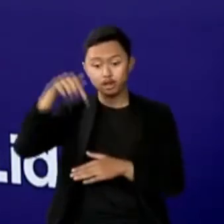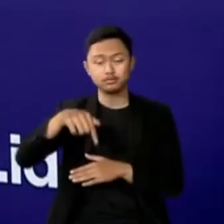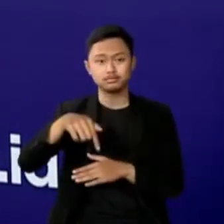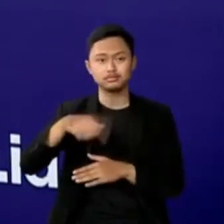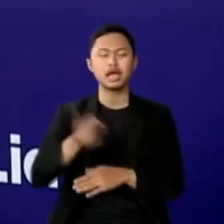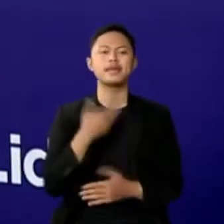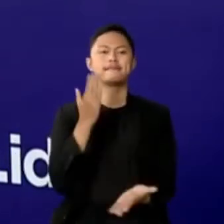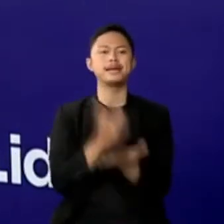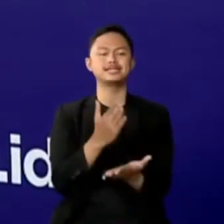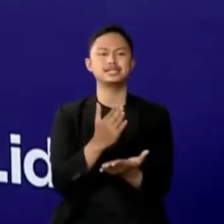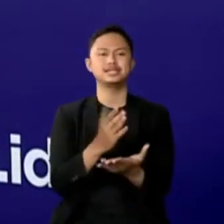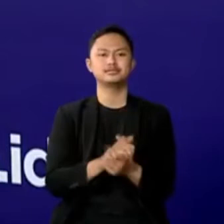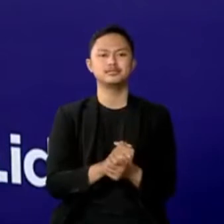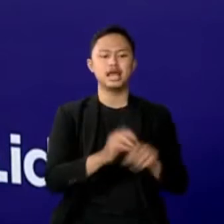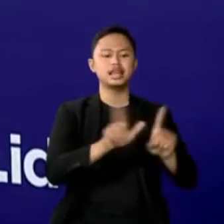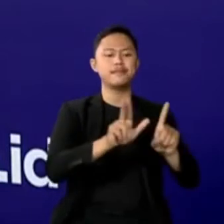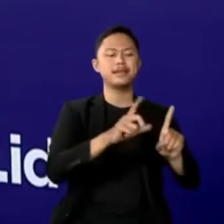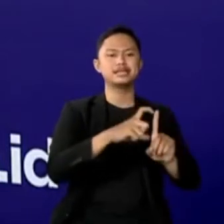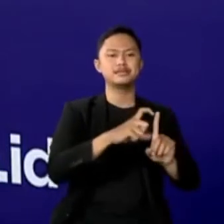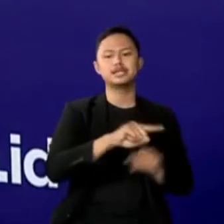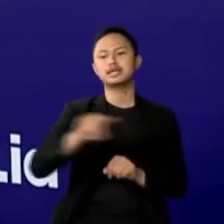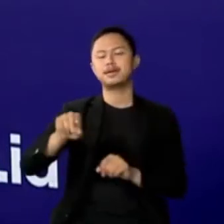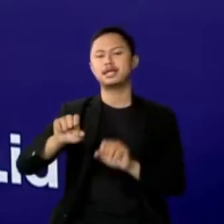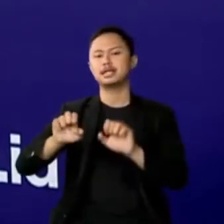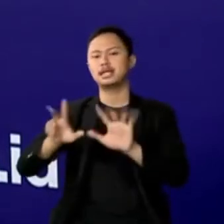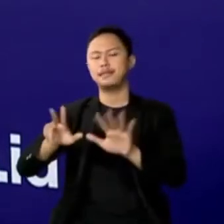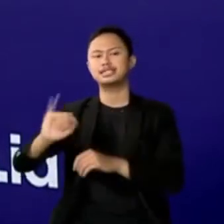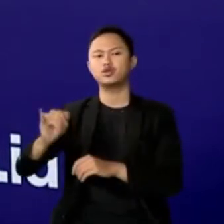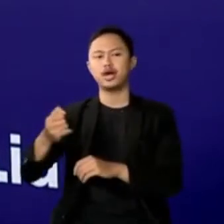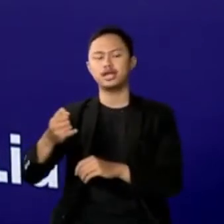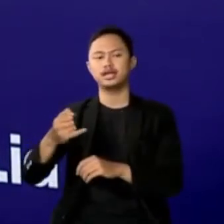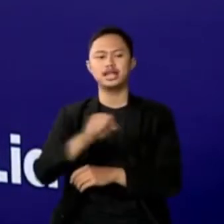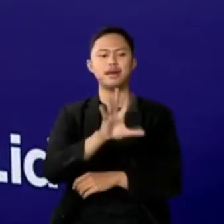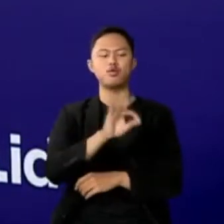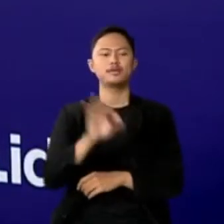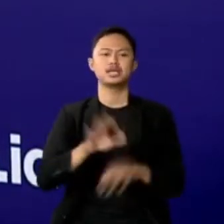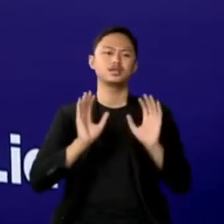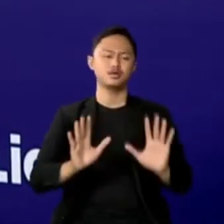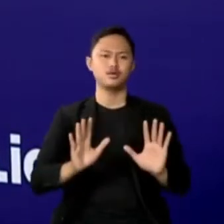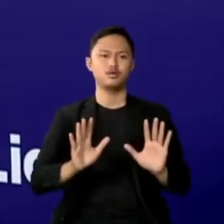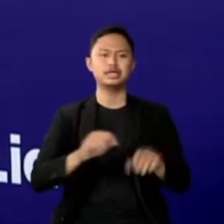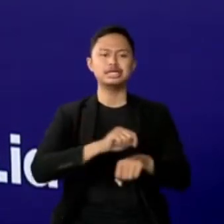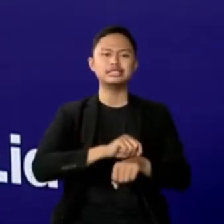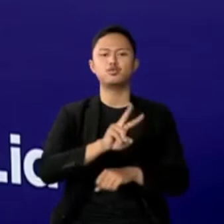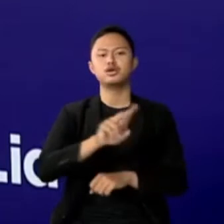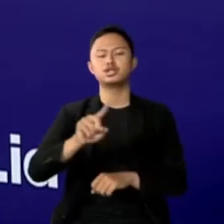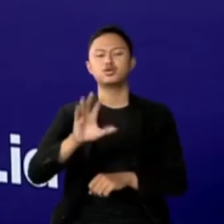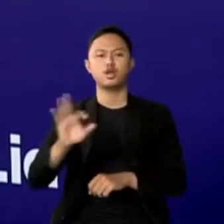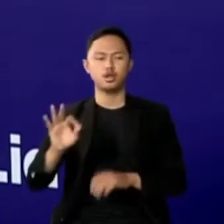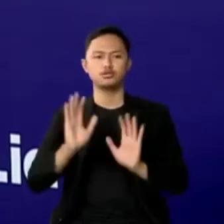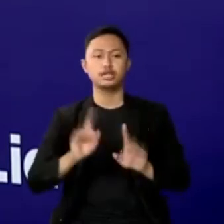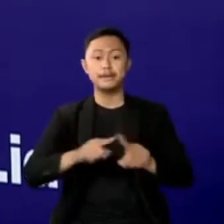kita batasi 8-18 Desember sampai delapan Januari tuh sampai kapas 50% itu sampai jam 21